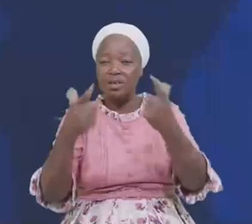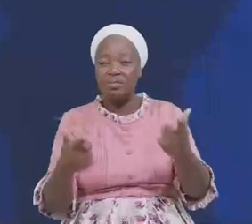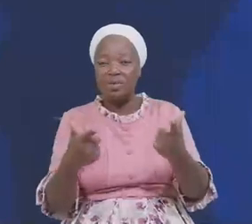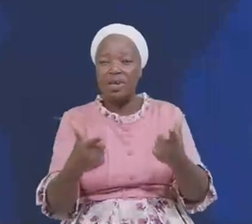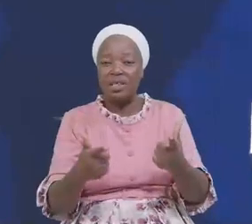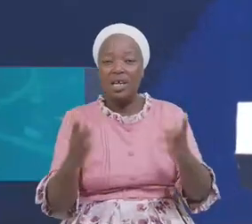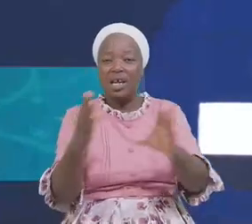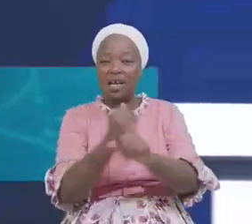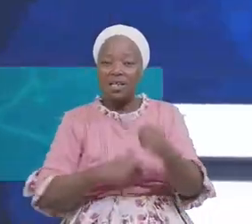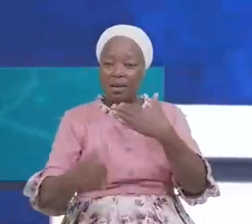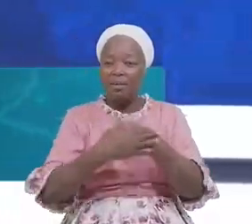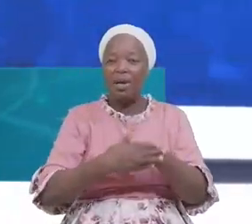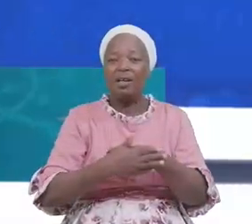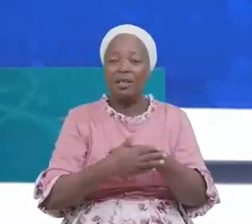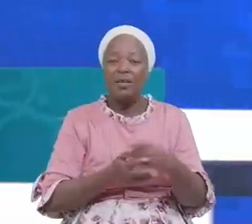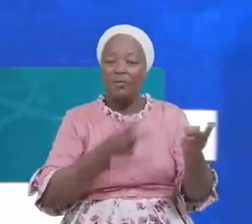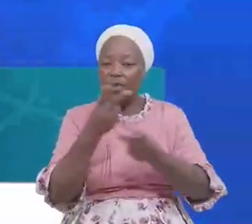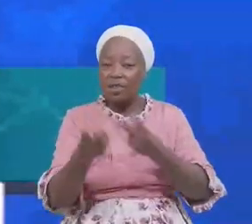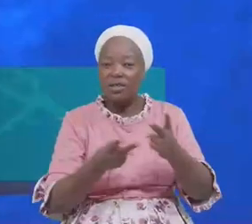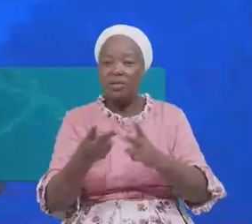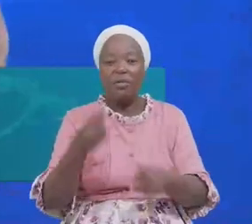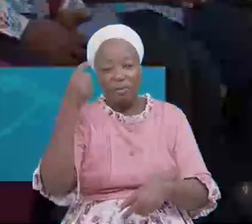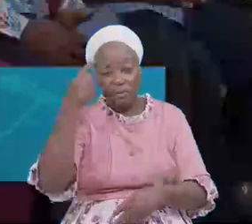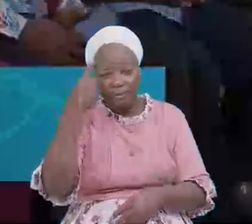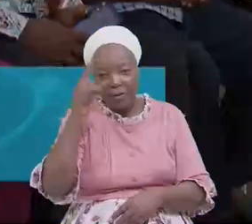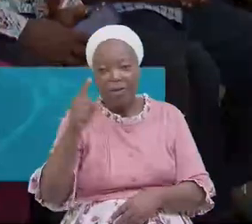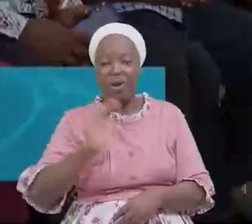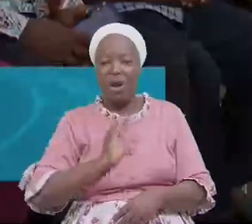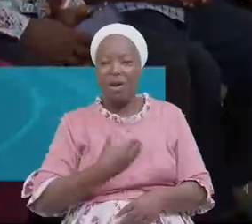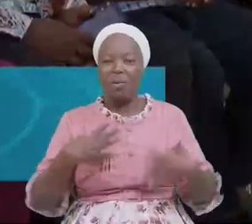Deuxième point, la grande visitation de restauration pour notre guérison.